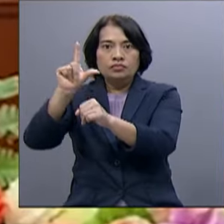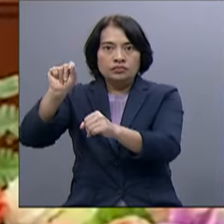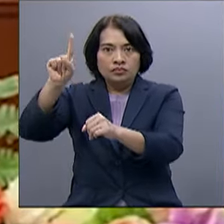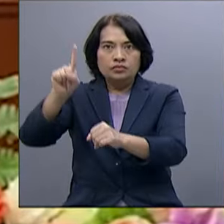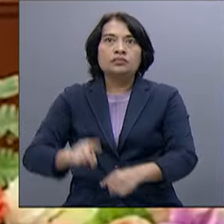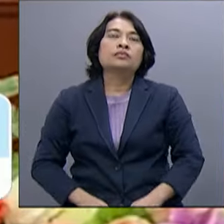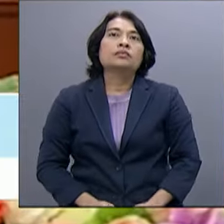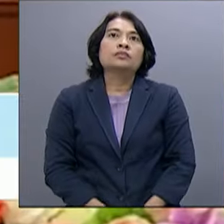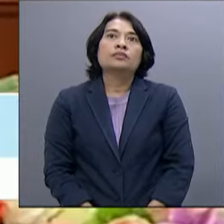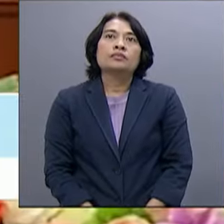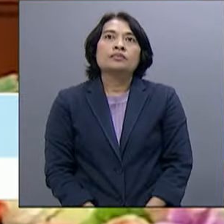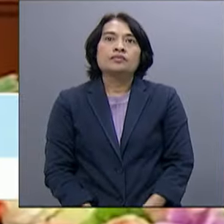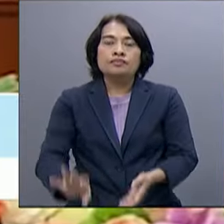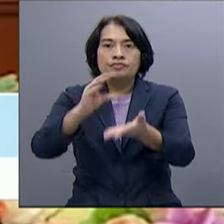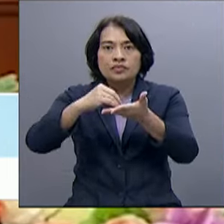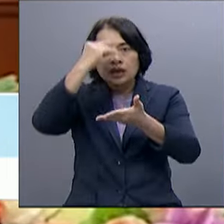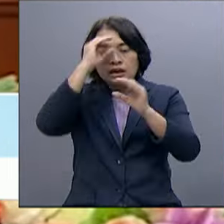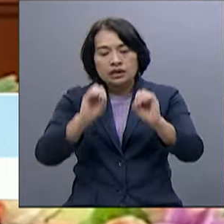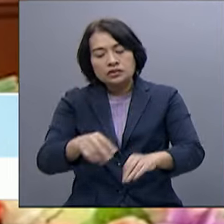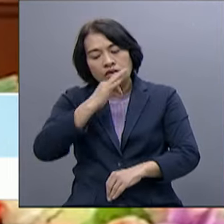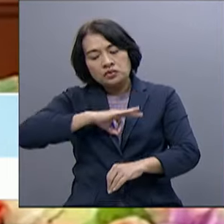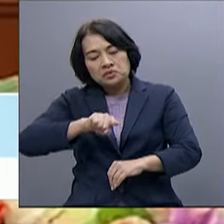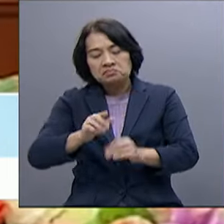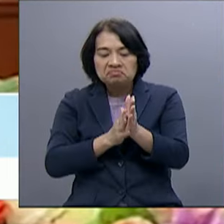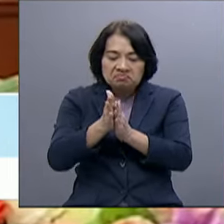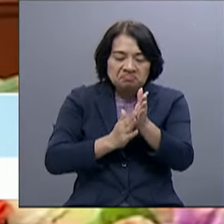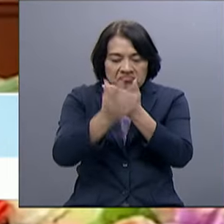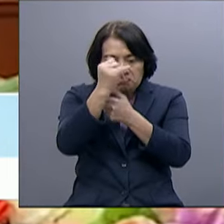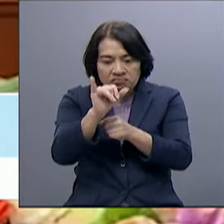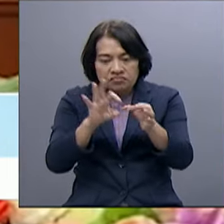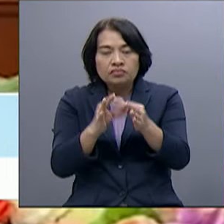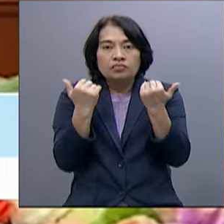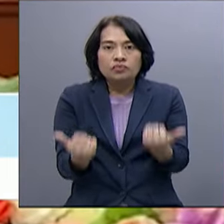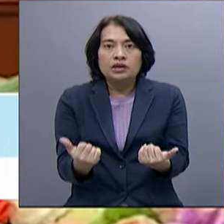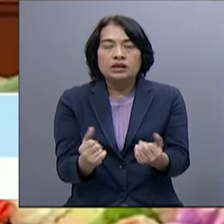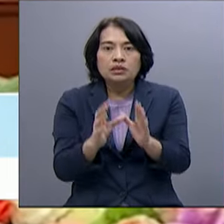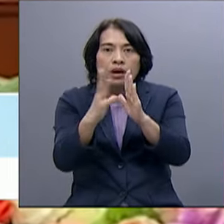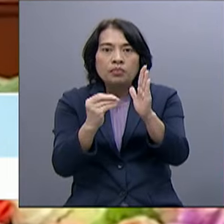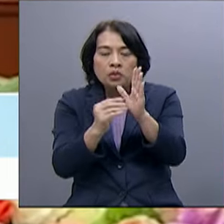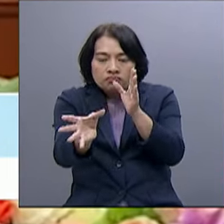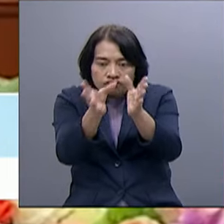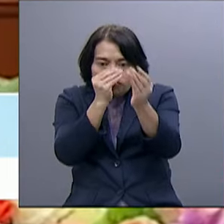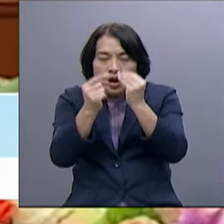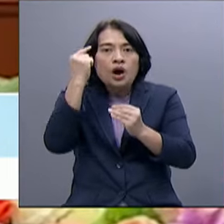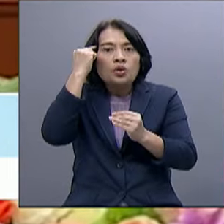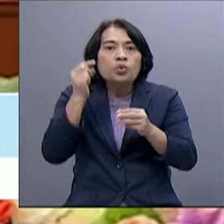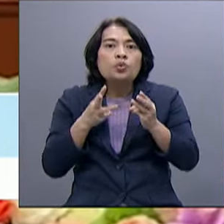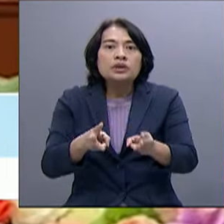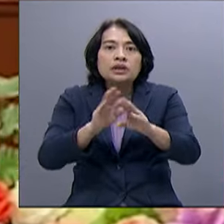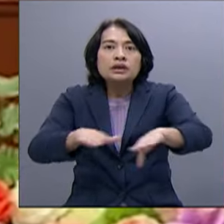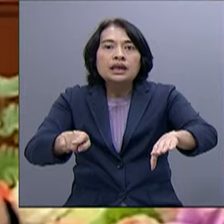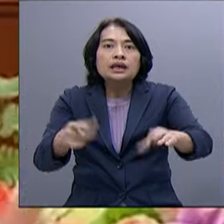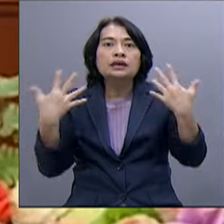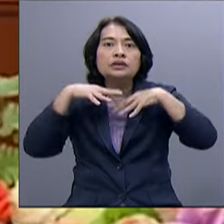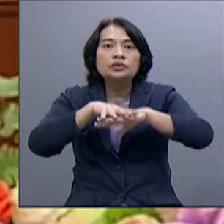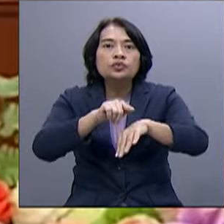การสอนของเราอาจจะยังไม่น่าสนใจเท่าไหร่นะคะแต่พอได้มารับการอบรม Active Learning เนี่ยเราก็รู้วิธีกระบวนการต่างๆที่จะทำให้เด็กมีส่วนร่วมเน